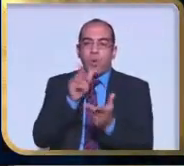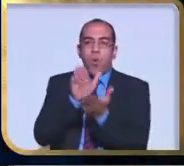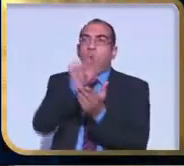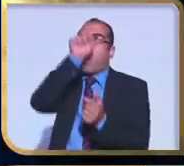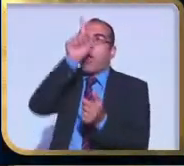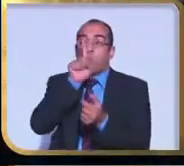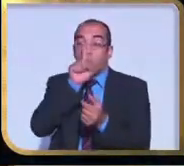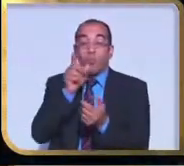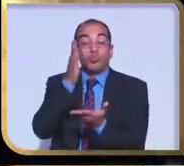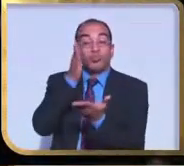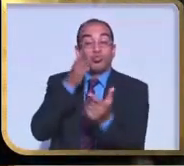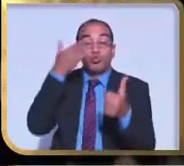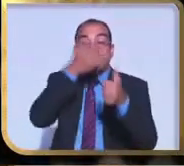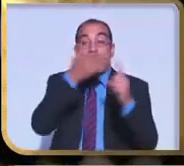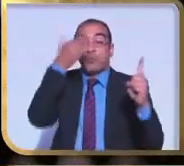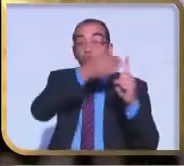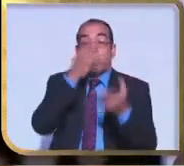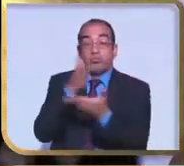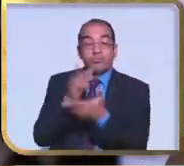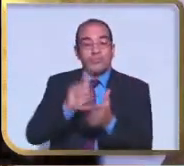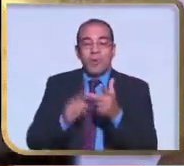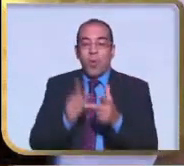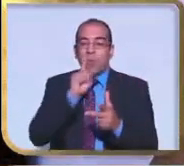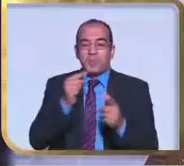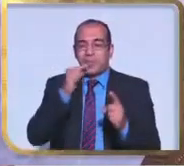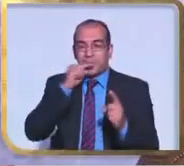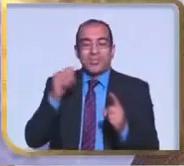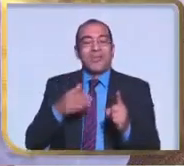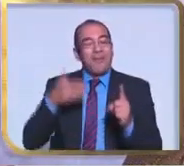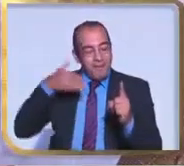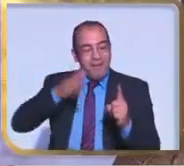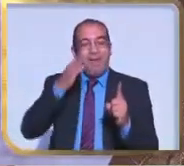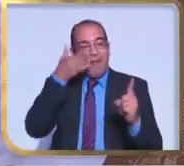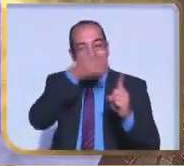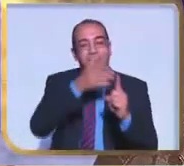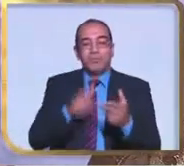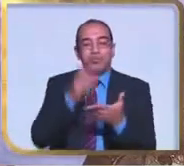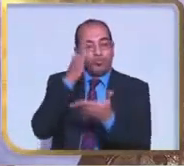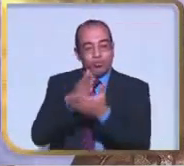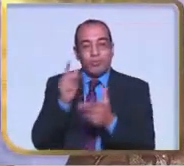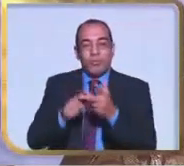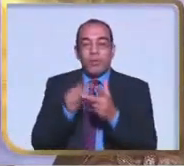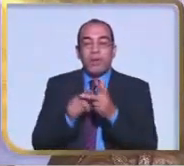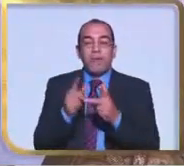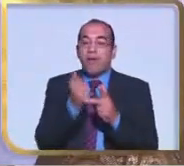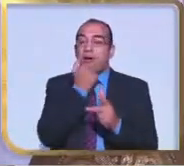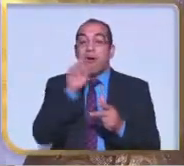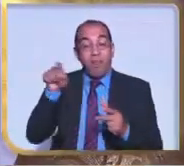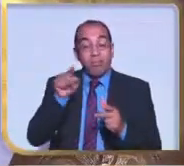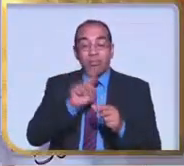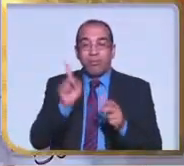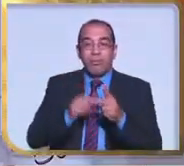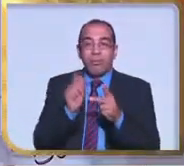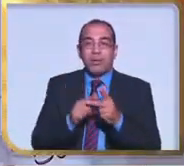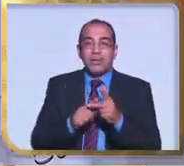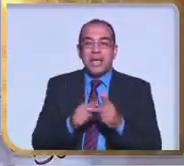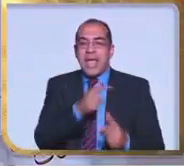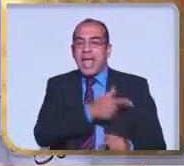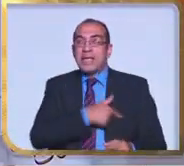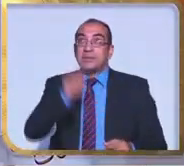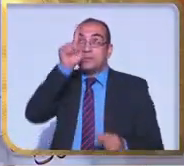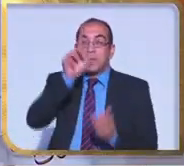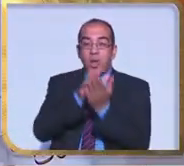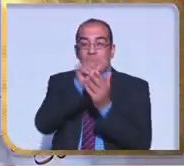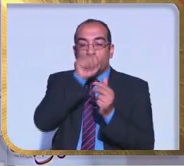كده هي راحت. هو بس بينبغي على الإنسان المسلم، ودايما ده نذكر بيه، إنه ينزه اسم الله سبحانه